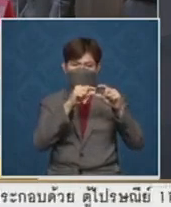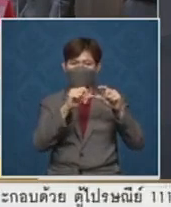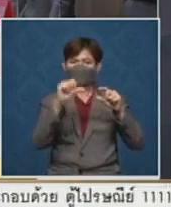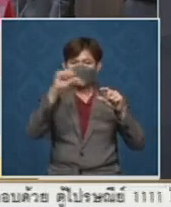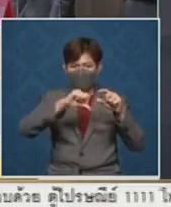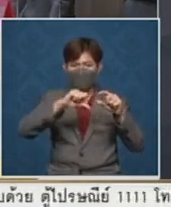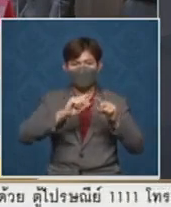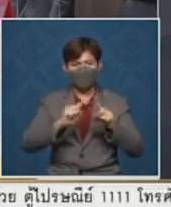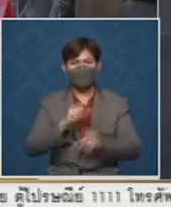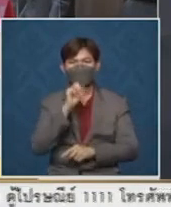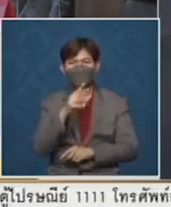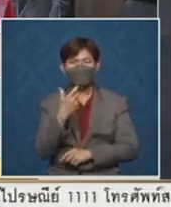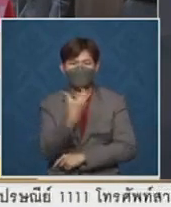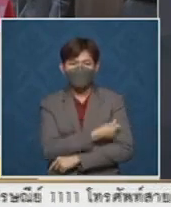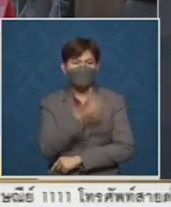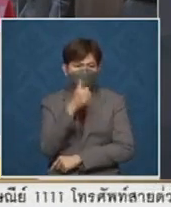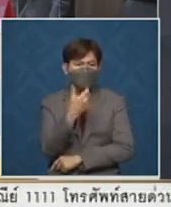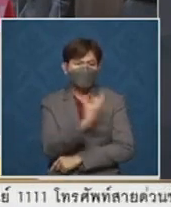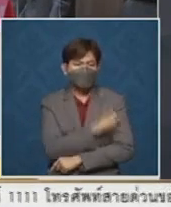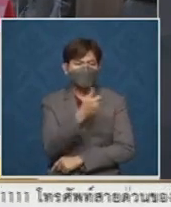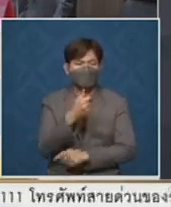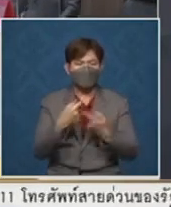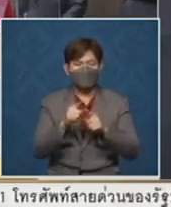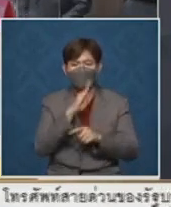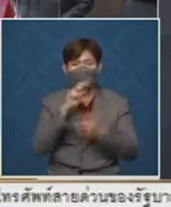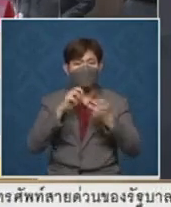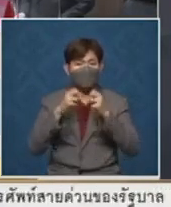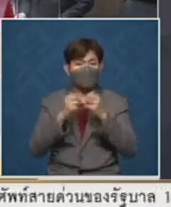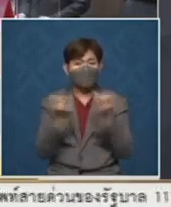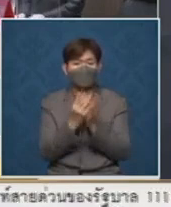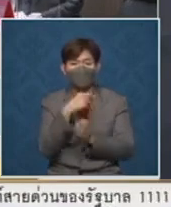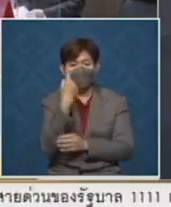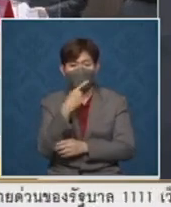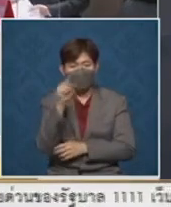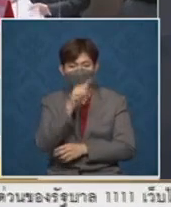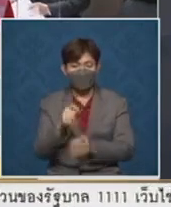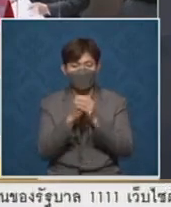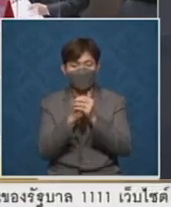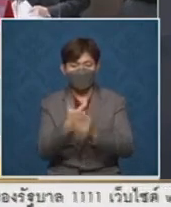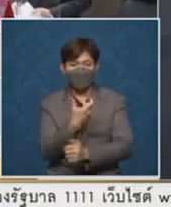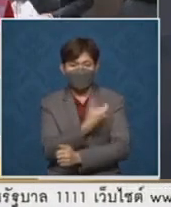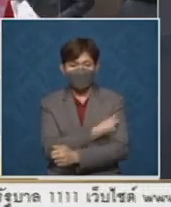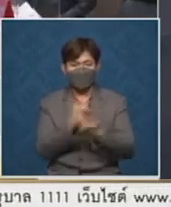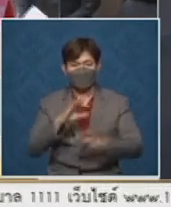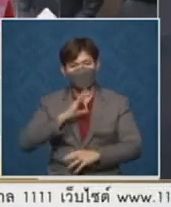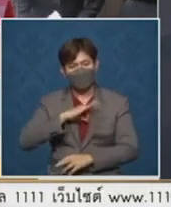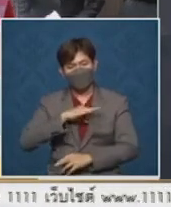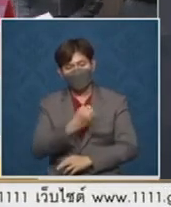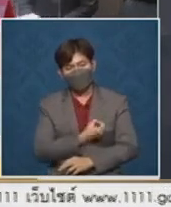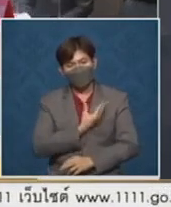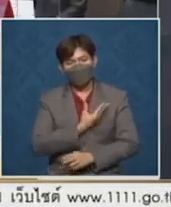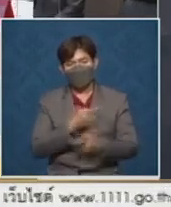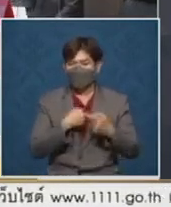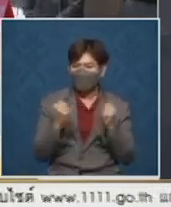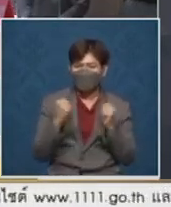คงผมไม่อยากฟื้นฝอยไปจนถึงหาเรื่องแต่การเมืองในระบอบประชาธิปไตยควรกระจายอำนาจให้แต่ละคนแต่ละฝ่ายแต่ละหน่วยได้